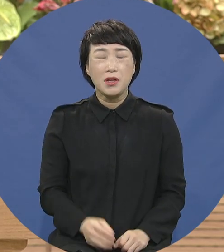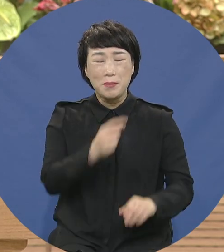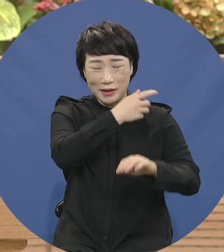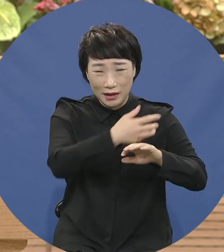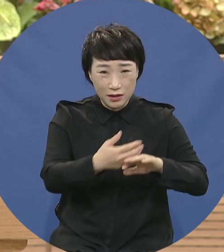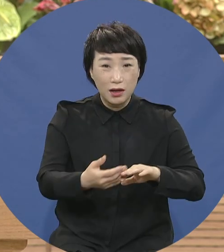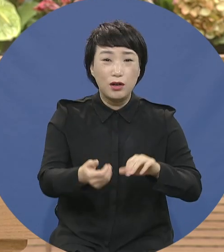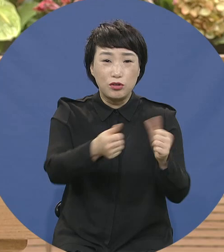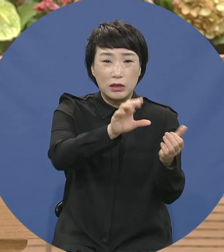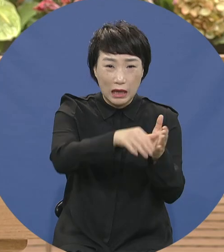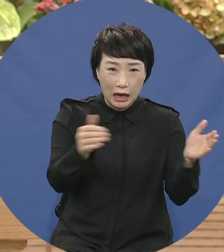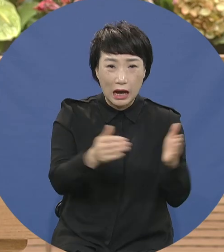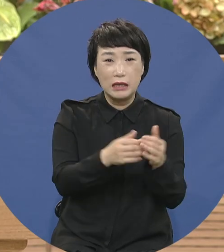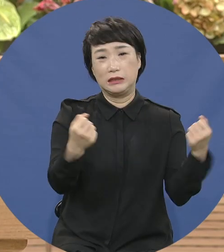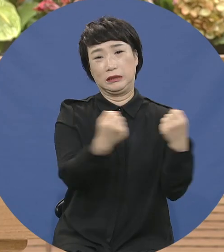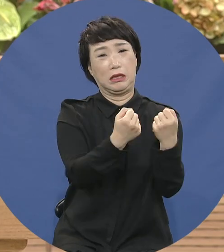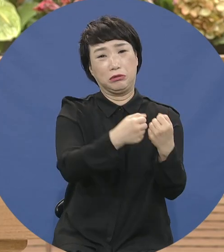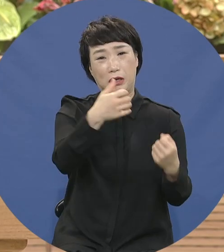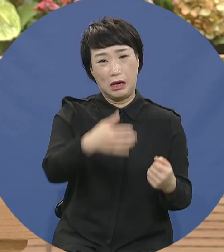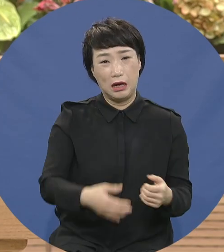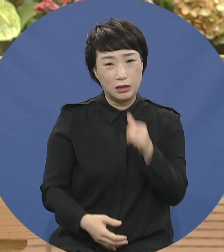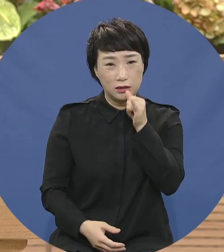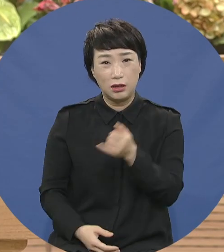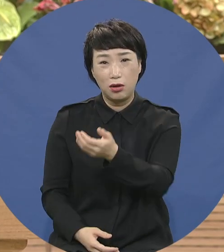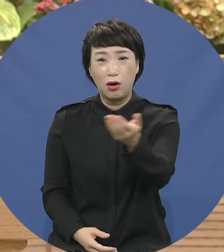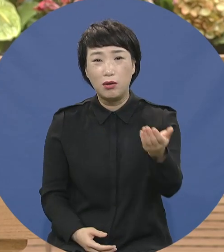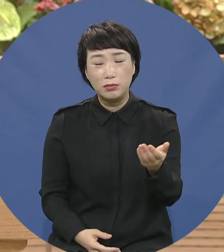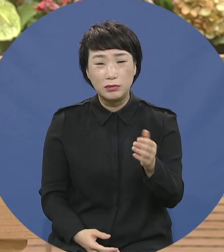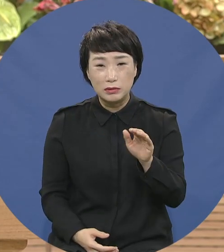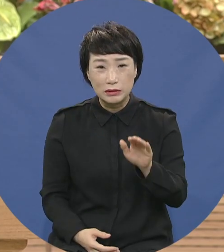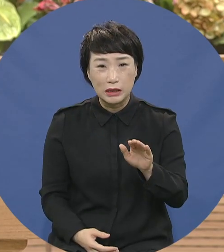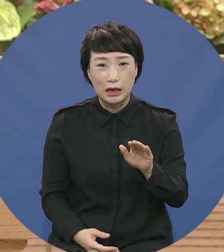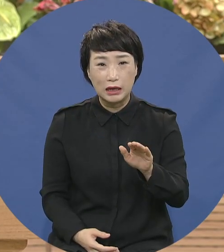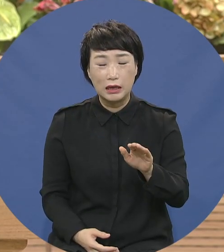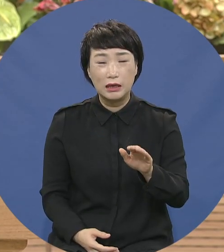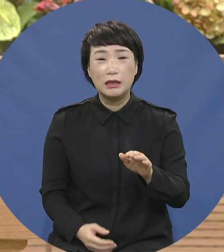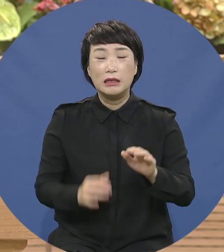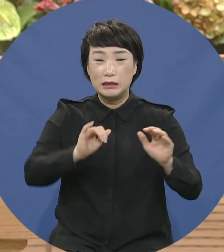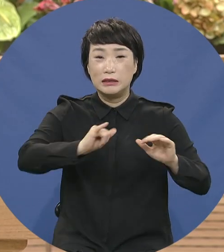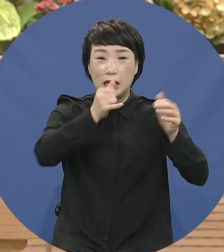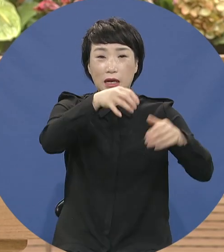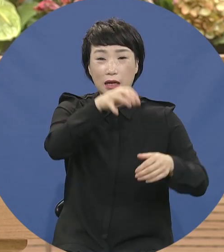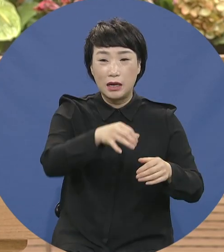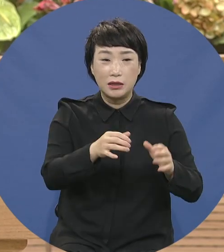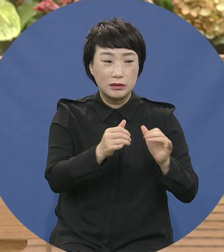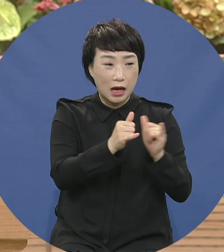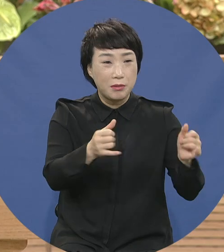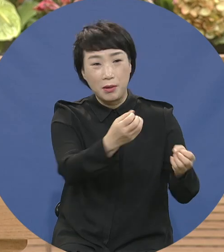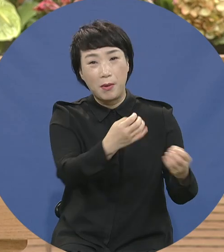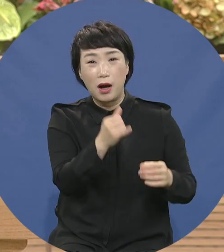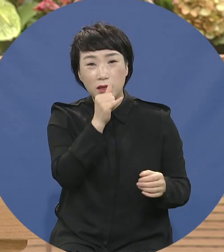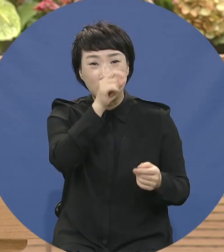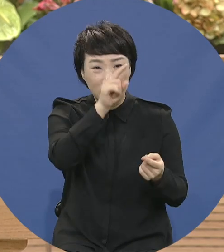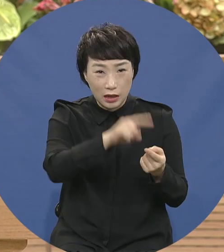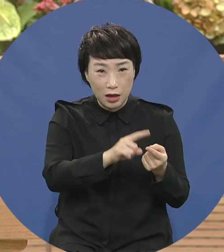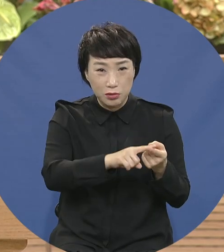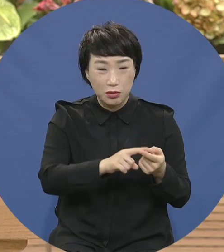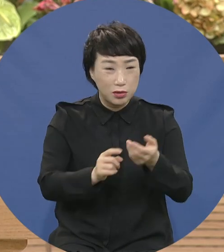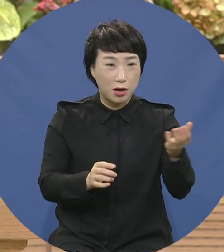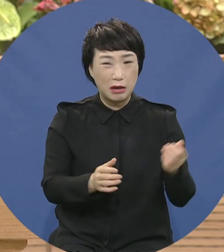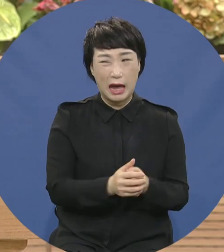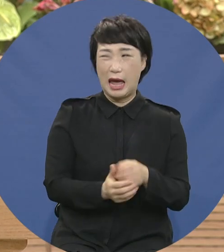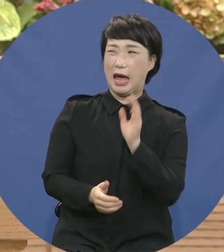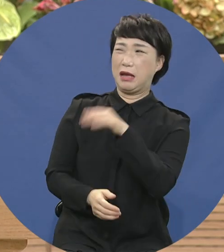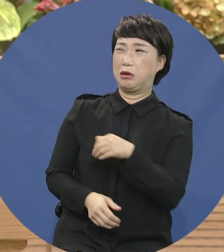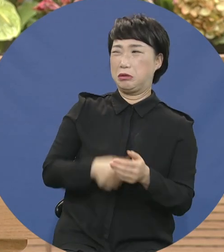피 흘리기까지는 대항하지 않았다. 여러분, 이 세상에서 사람들이 말하는 대로 그까지